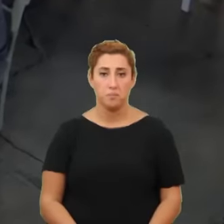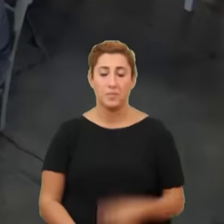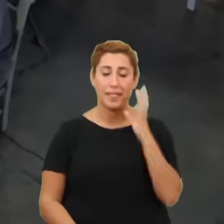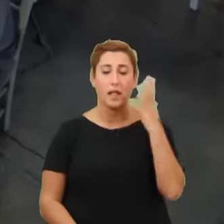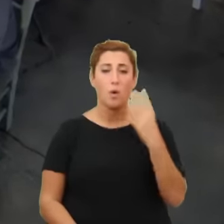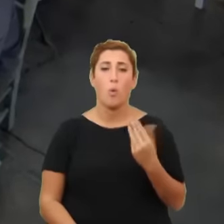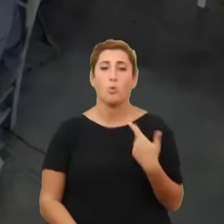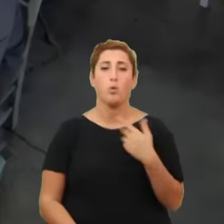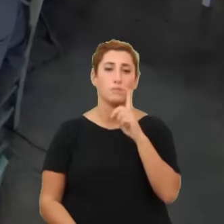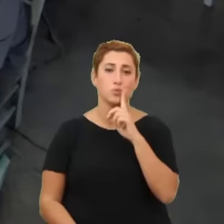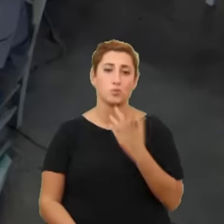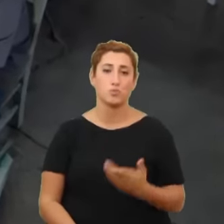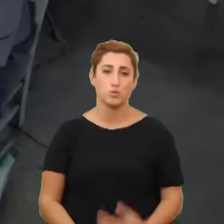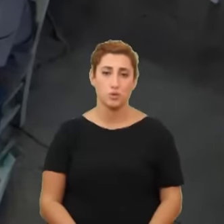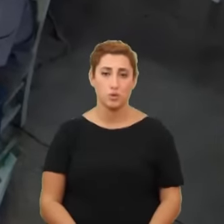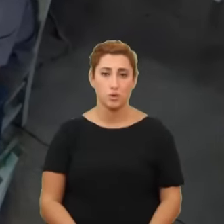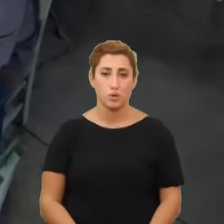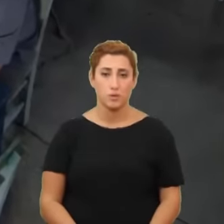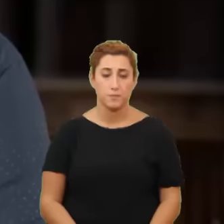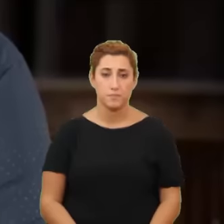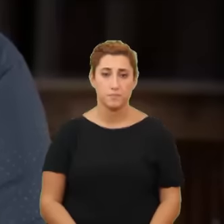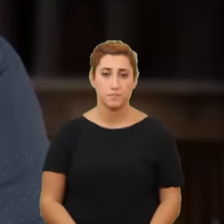Deli oluyorum ya Susmuş.